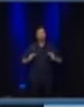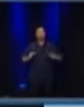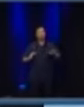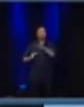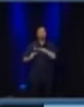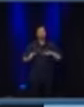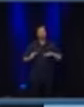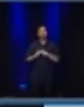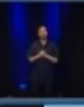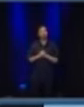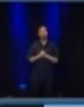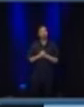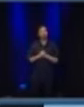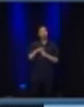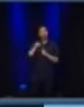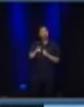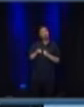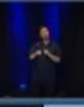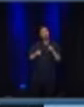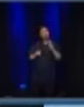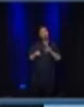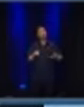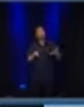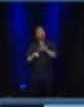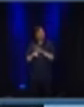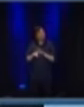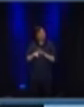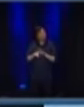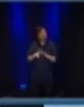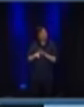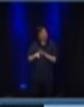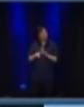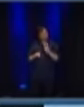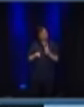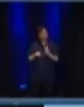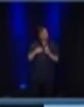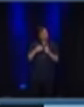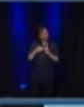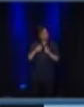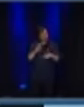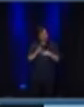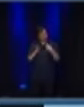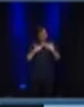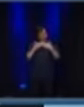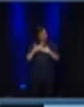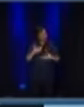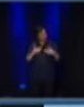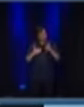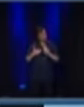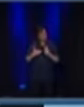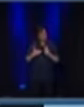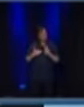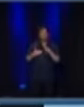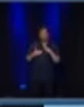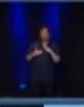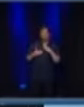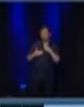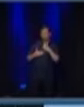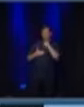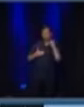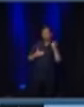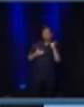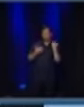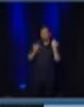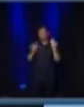annoncé certains assouplissements, comme une zone verte plus vendredi. J'aimerais savoir s'il y a d'autres choses que vous ne nous